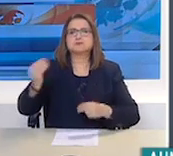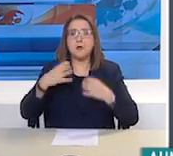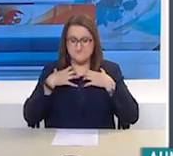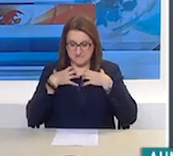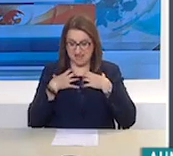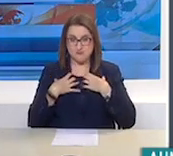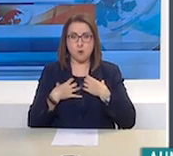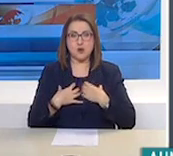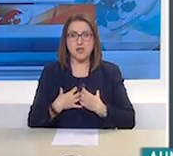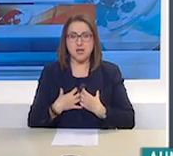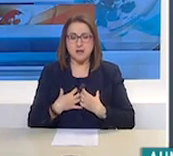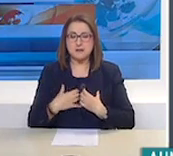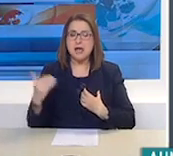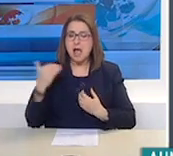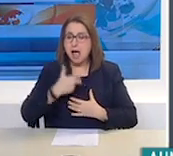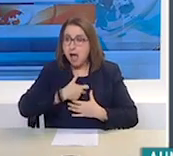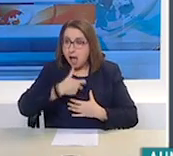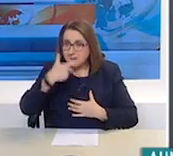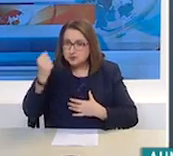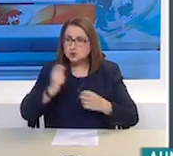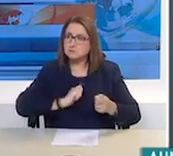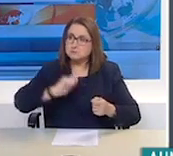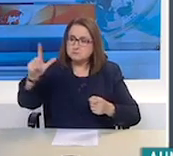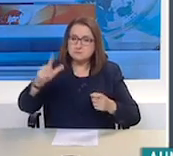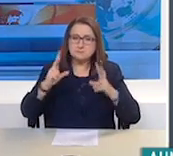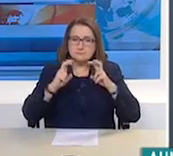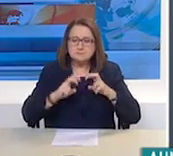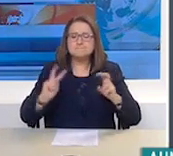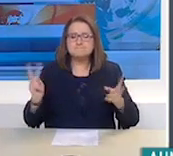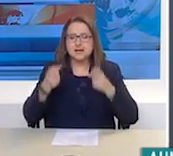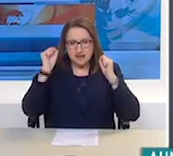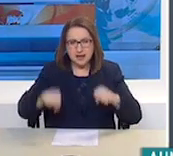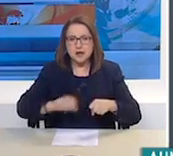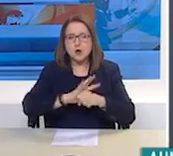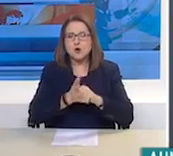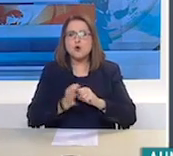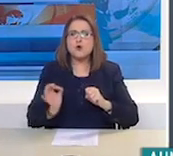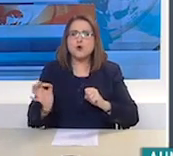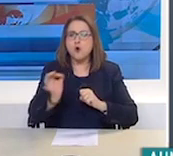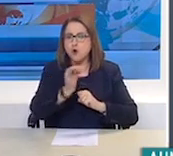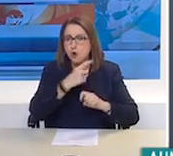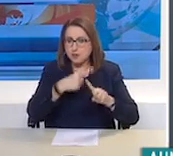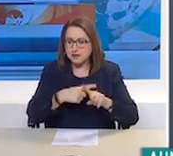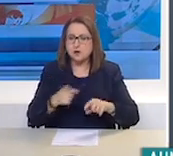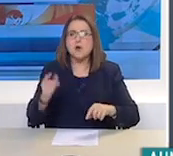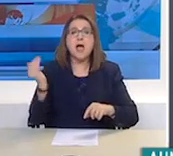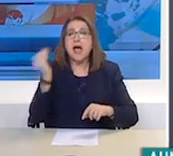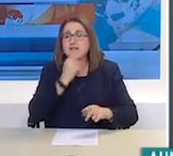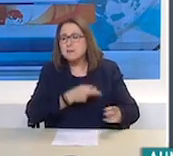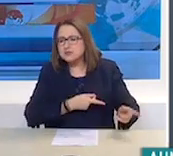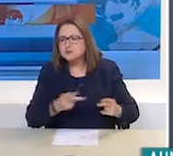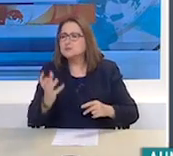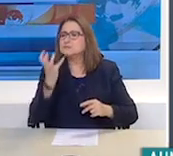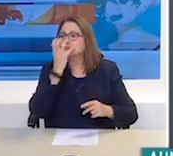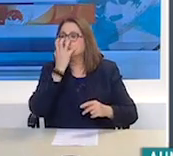πνευμονία και αφού εστάλει δείγμα για τον νέο κορονοϊό, την επόμενη μέρα διασωληνώθηκε. Το δείγμα αποδείχθηκε να είναι θετικό για SARS-CoV-2